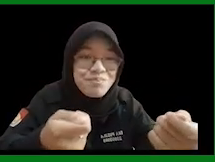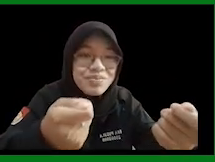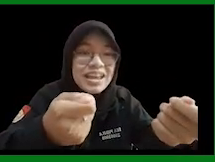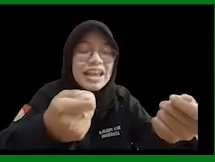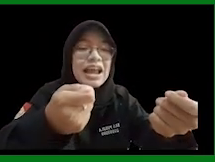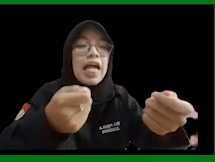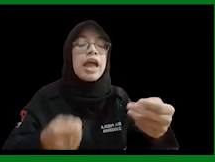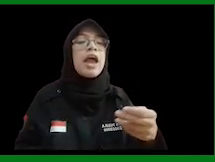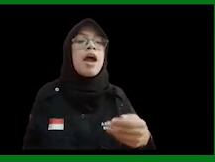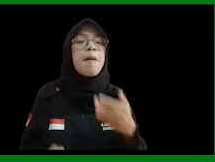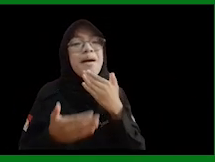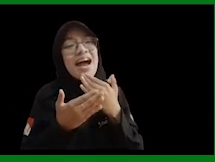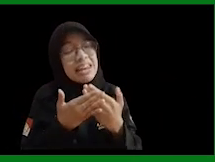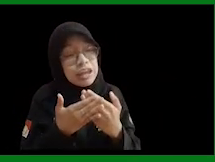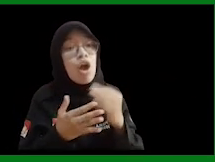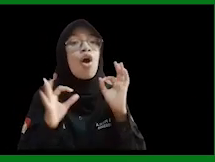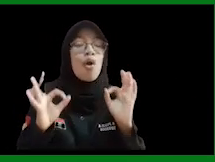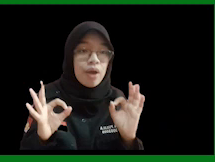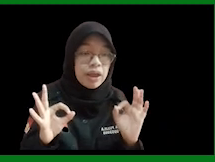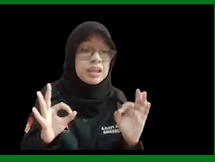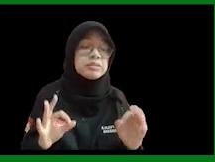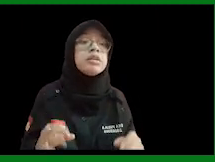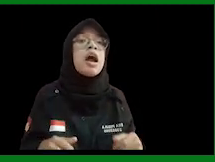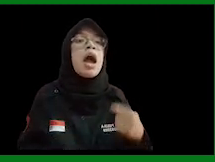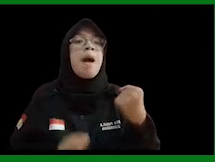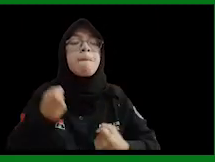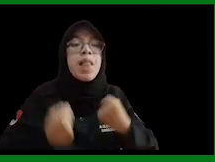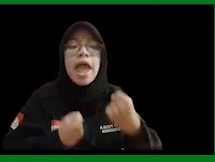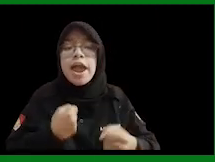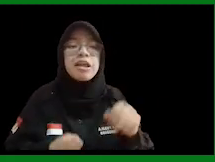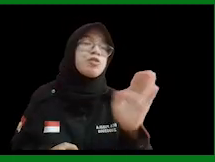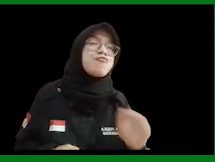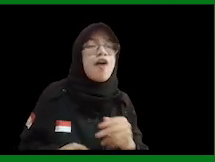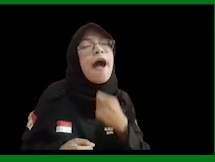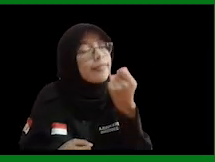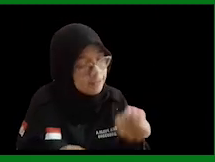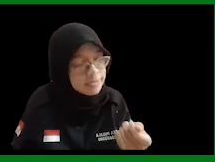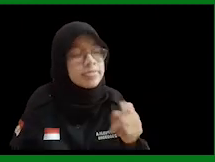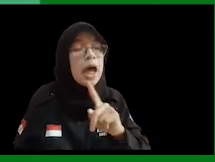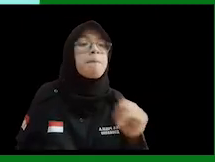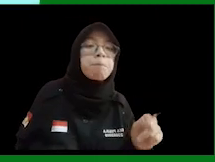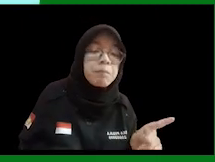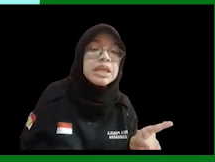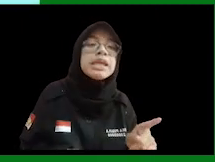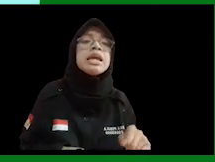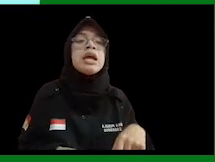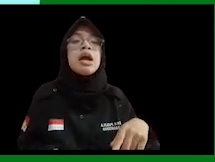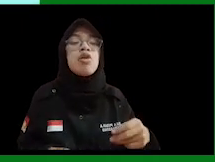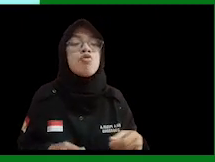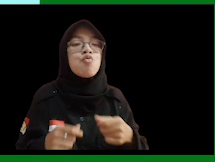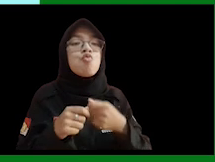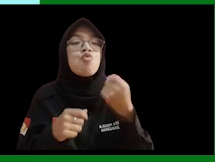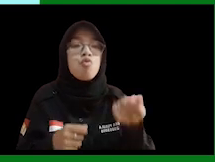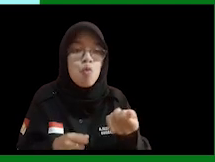fasilitas Pengadilan Agama Bukit Tinggi yang dipinjamkan pada Anda. Semua layanan yang Anda peroleh tidak dipungut biaya